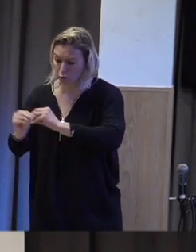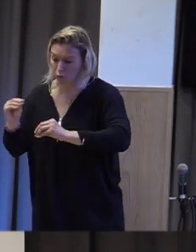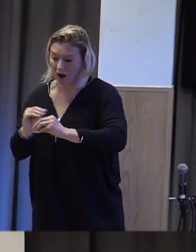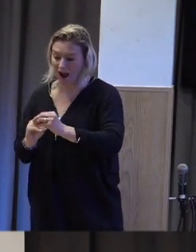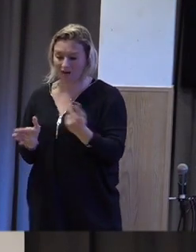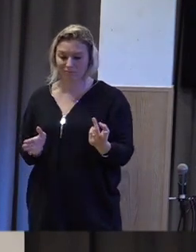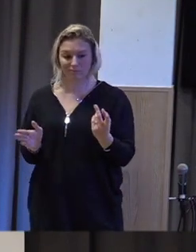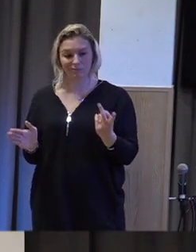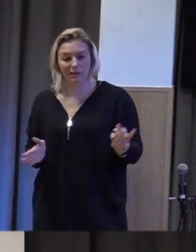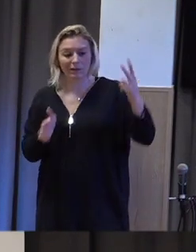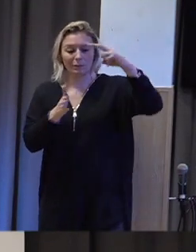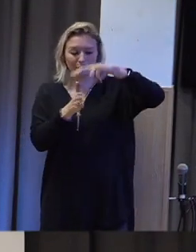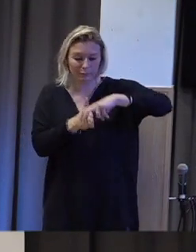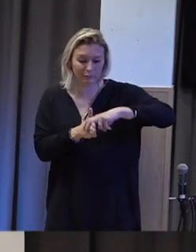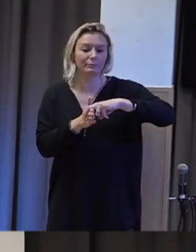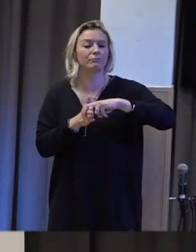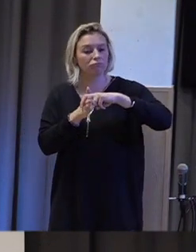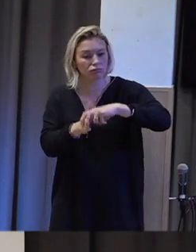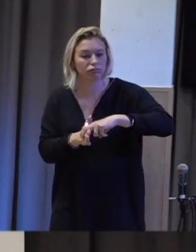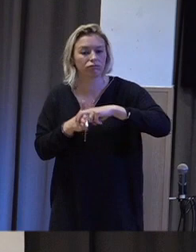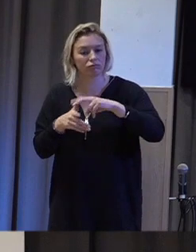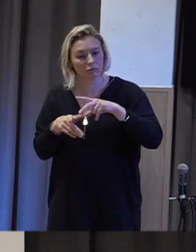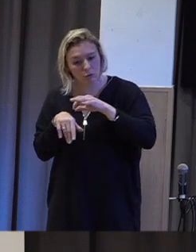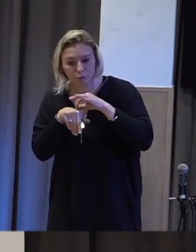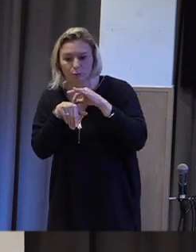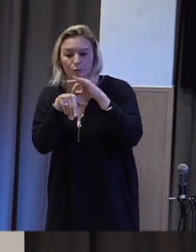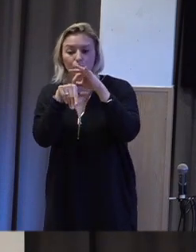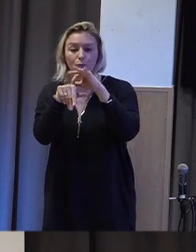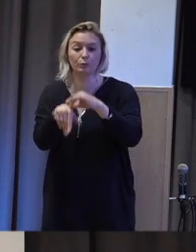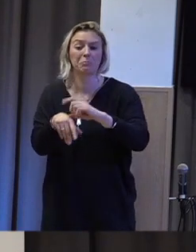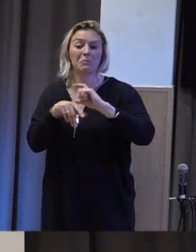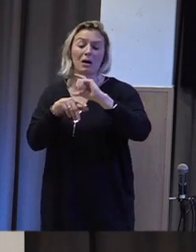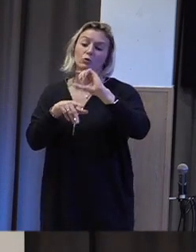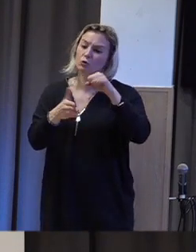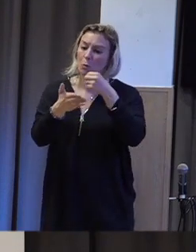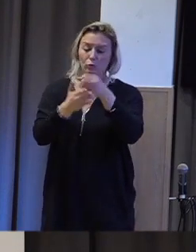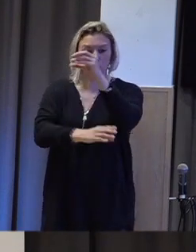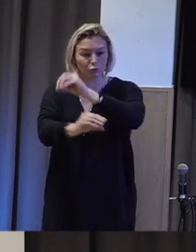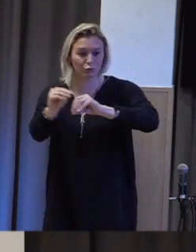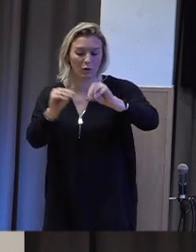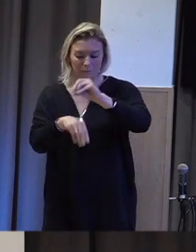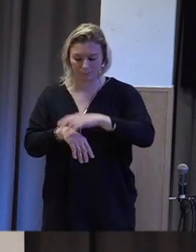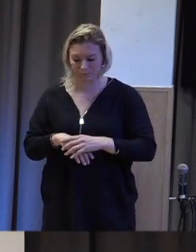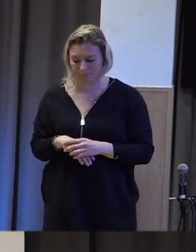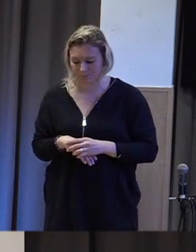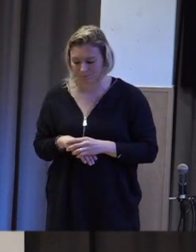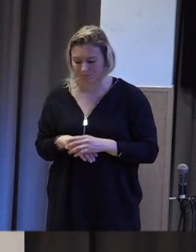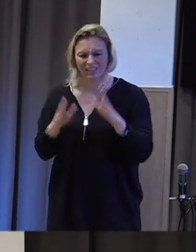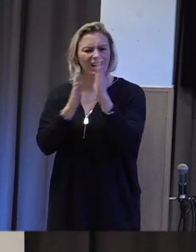à une hôtellerie et il prit soin de lui. Je dois vous rappeler bien ce que dit la